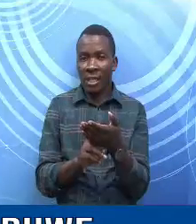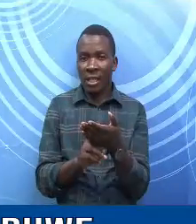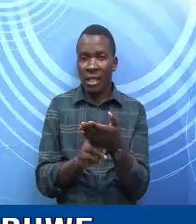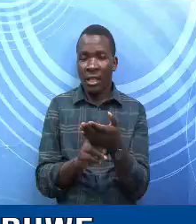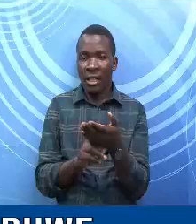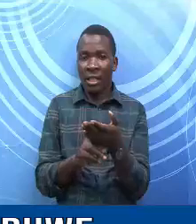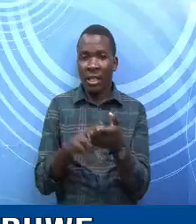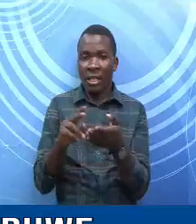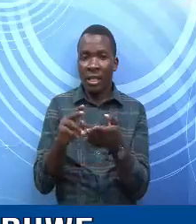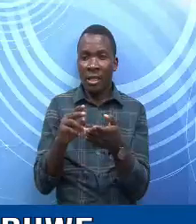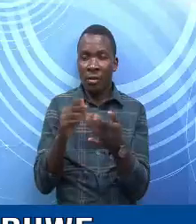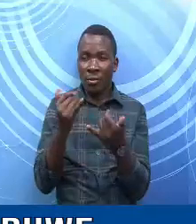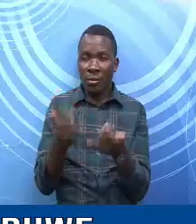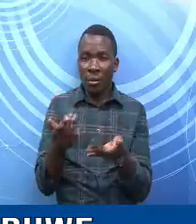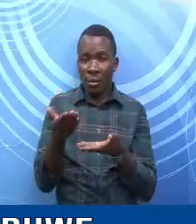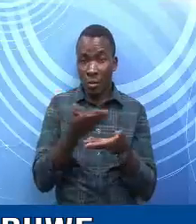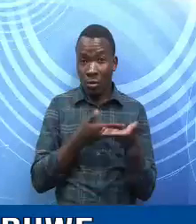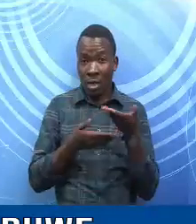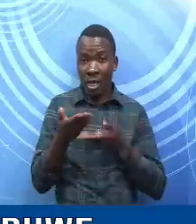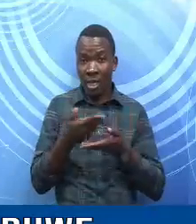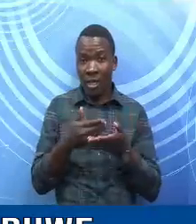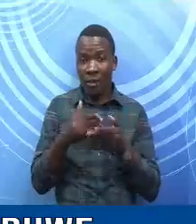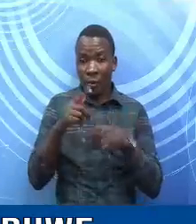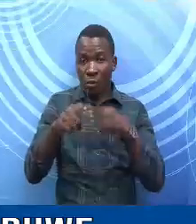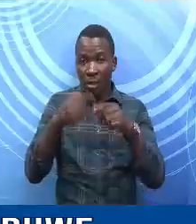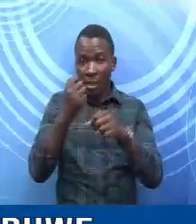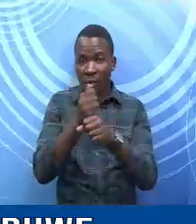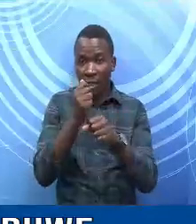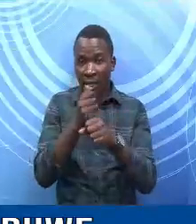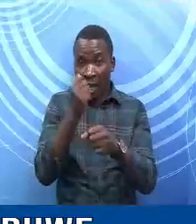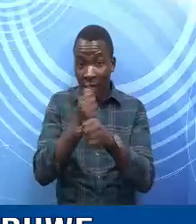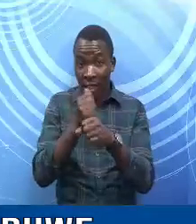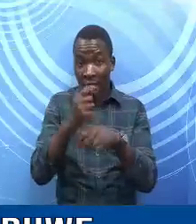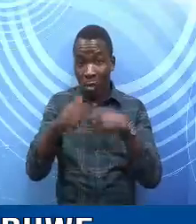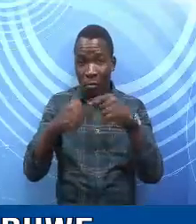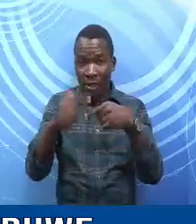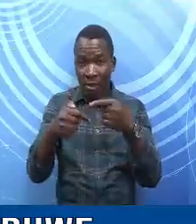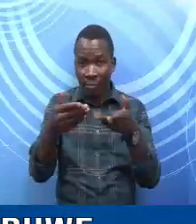si ngombwa turi kuganira, turacyanakora, turi mu kazi.